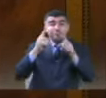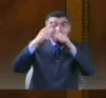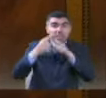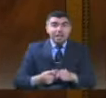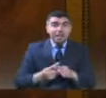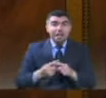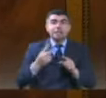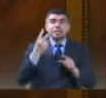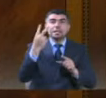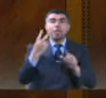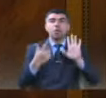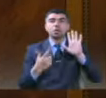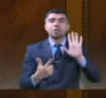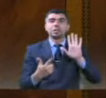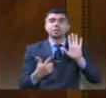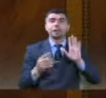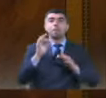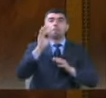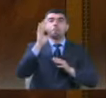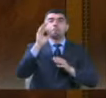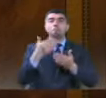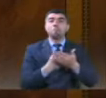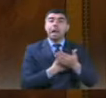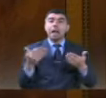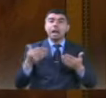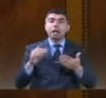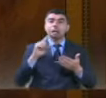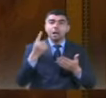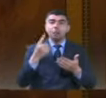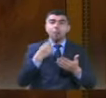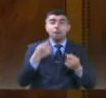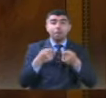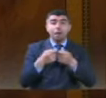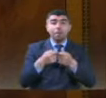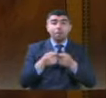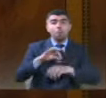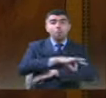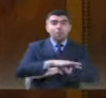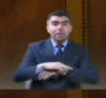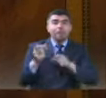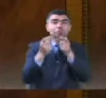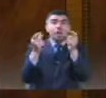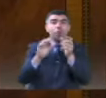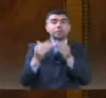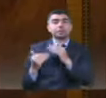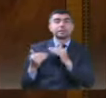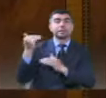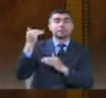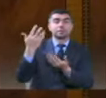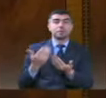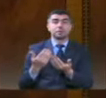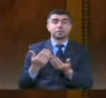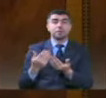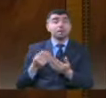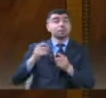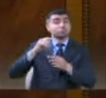إضافية سنويا تتحملها الميزانية العامة بالنسبة للموظفين ناهيك عن إنهاك تنافسية